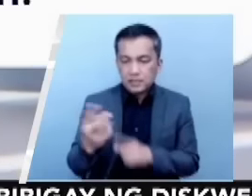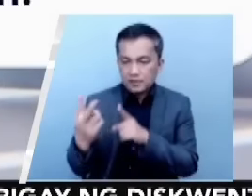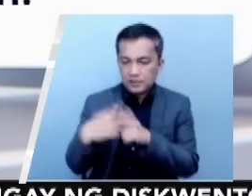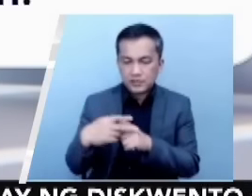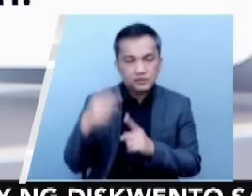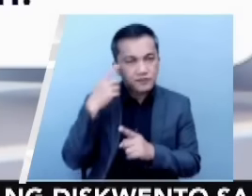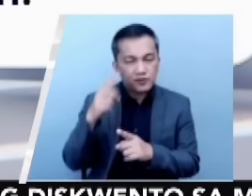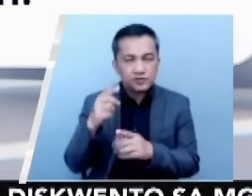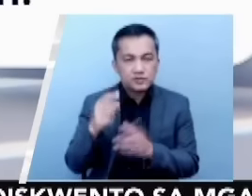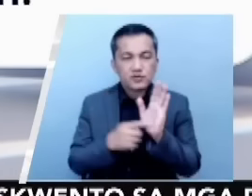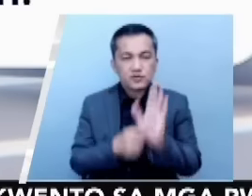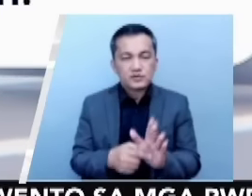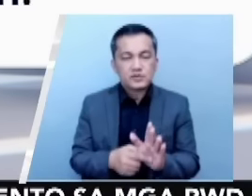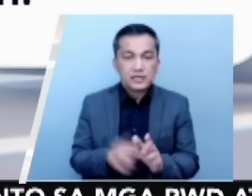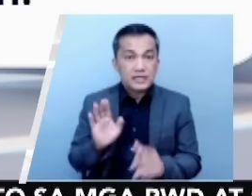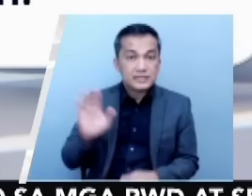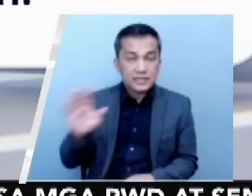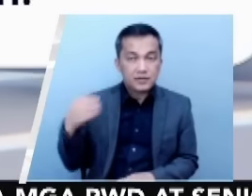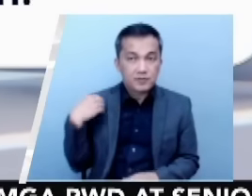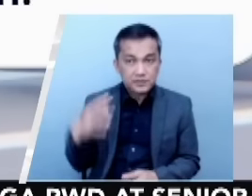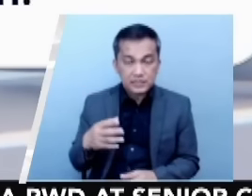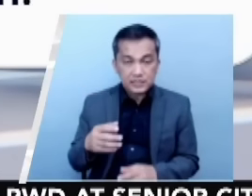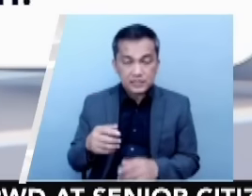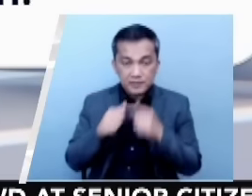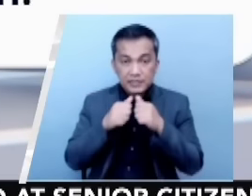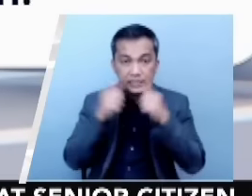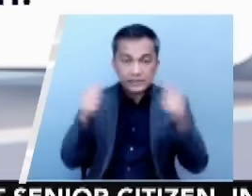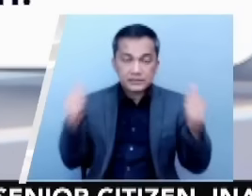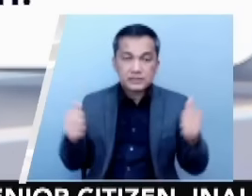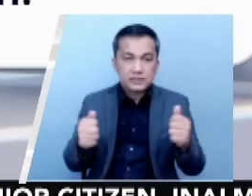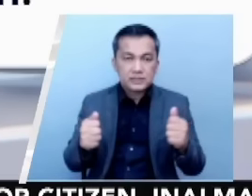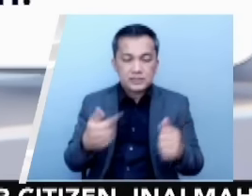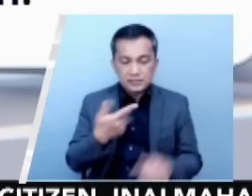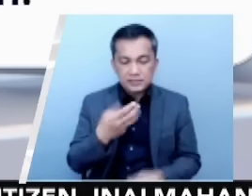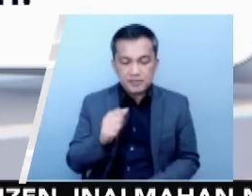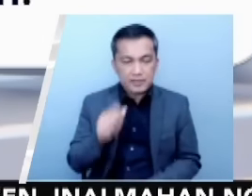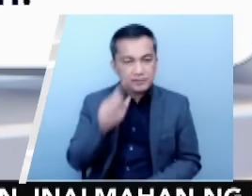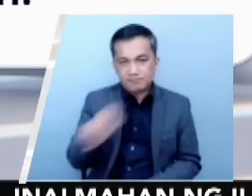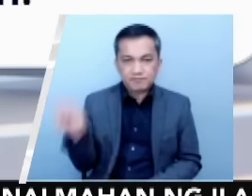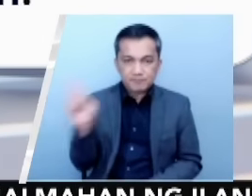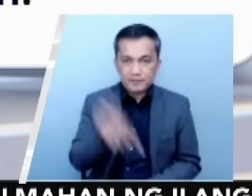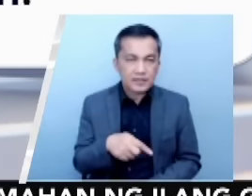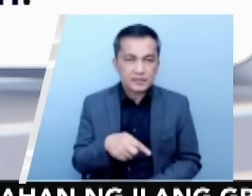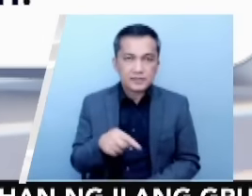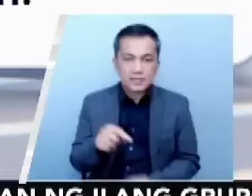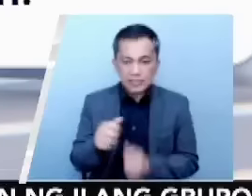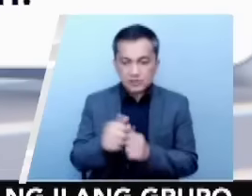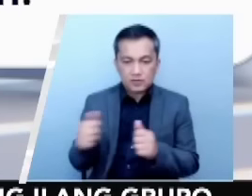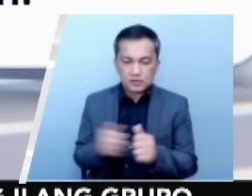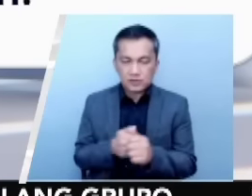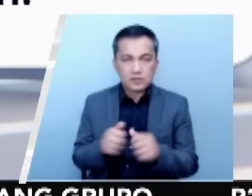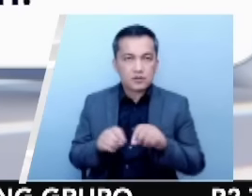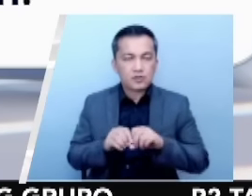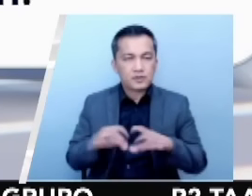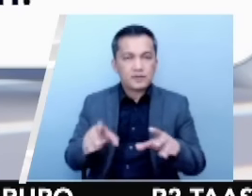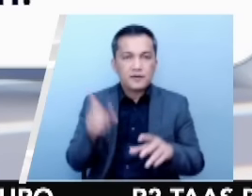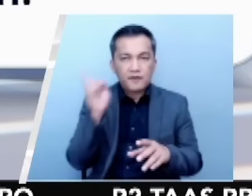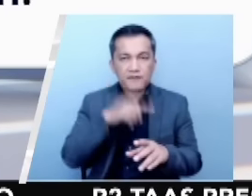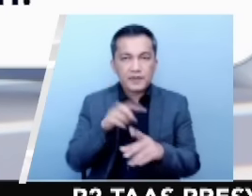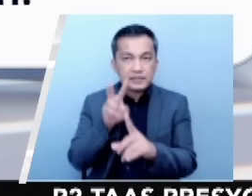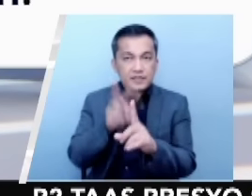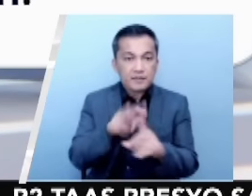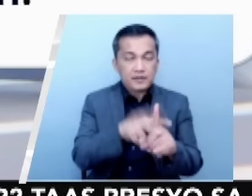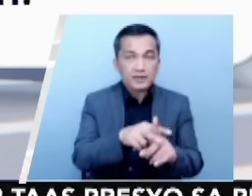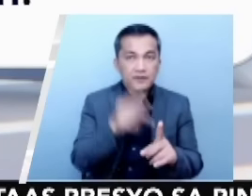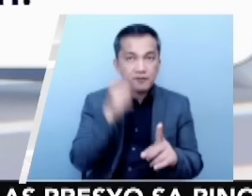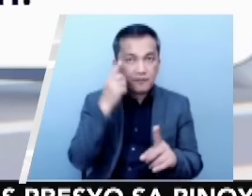kanilang opisyal na pahayag, kinukundi na ng GMA Entertainment Group ang mga nasa likod ng mga kumakalat na fake audition para sa